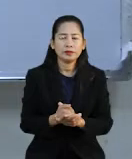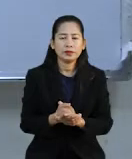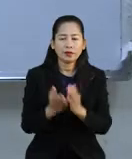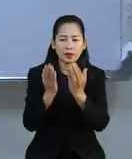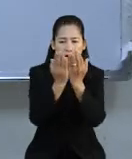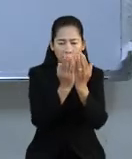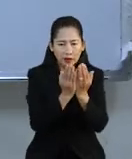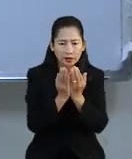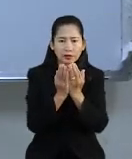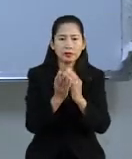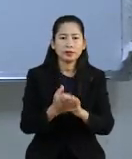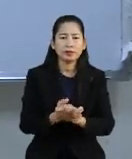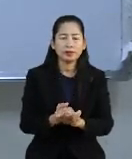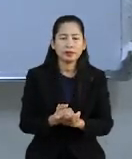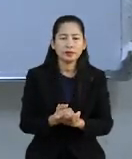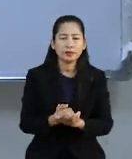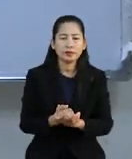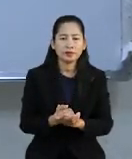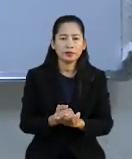ăn một nẹt cừu mà còn